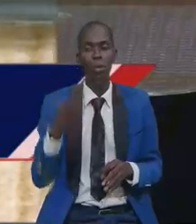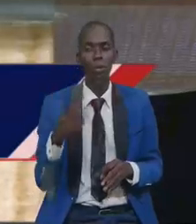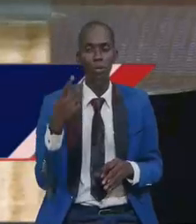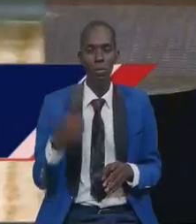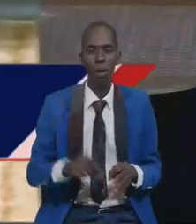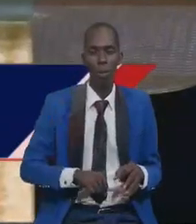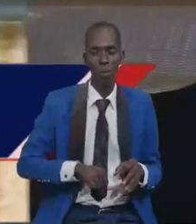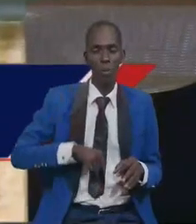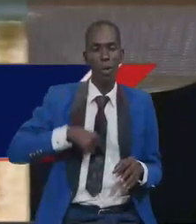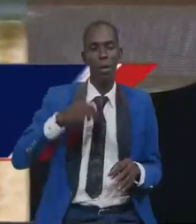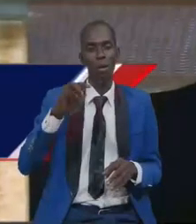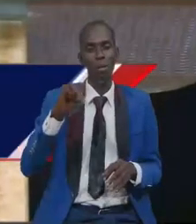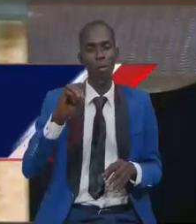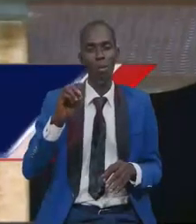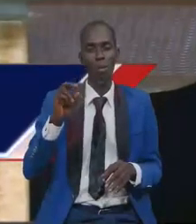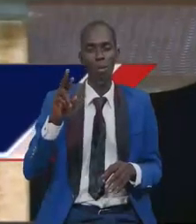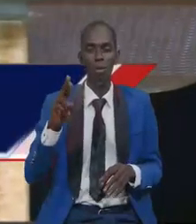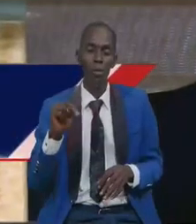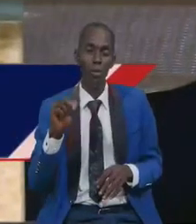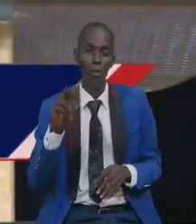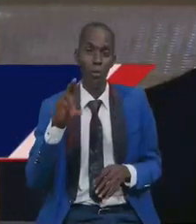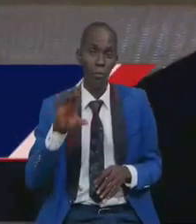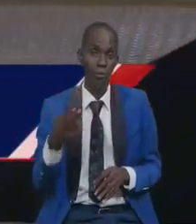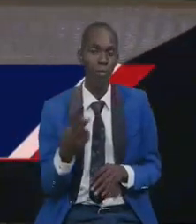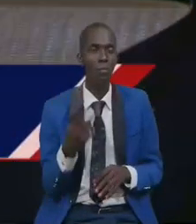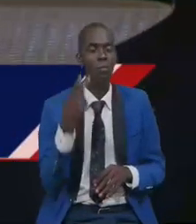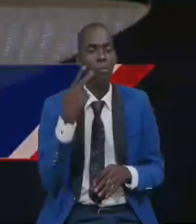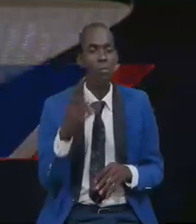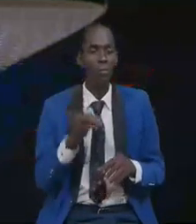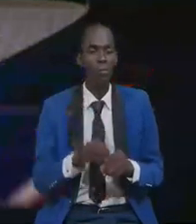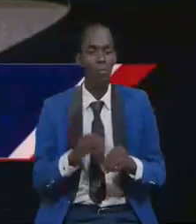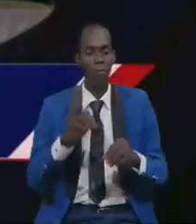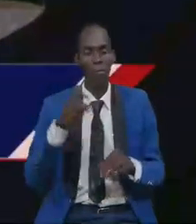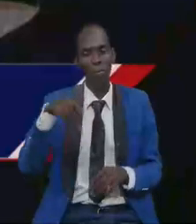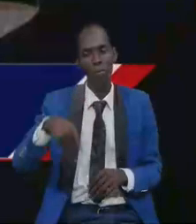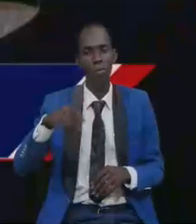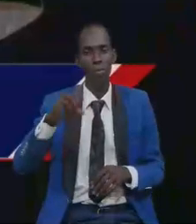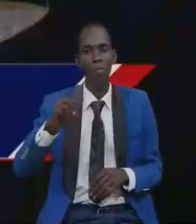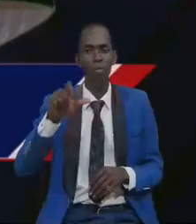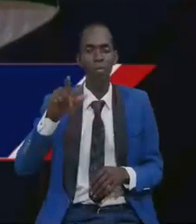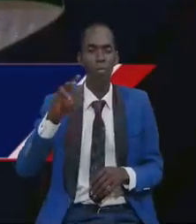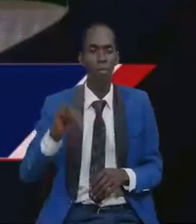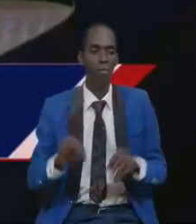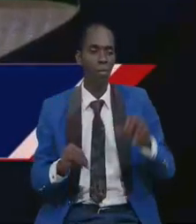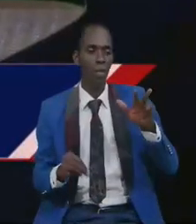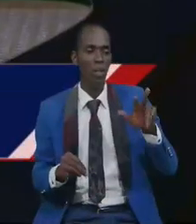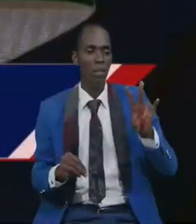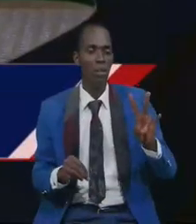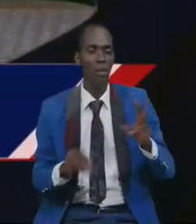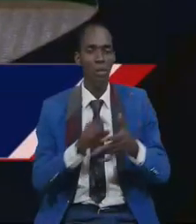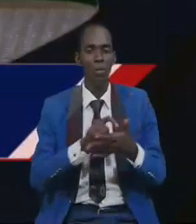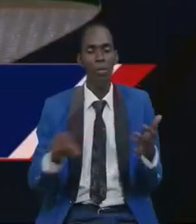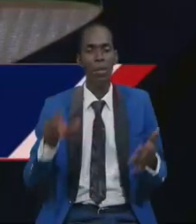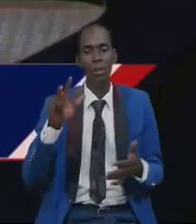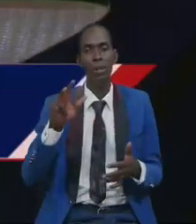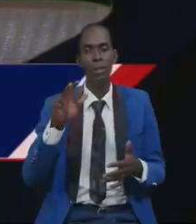orgueilleux. Nous avons déjà lu le texte, mais regardez Psaume 37. Psaume 37, verset